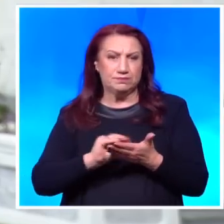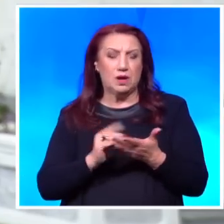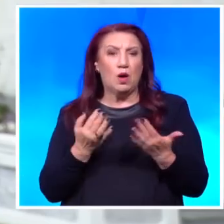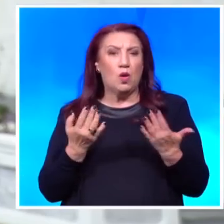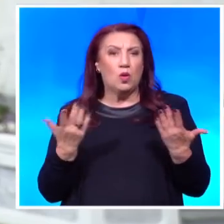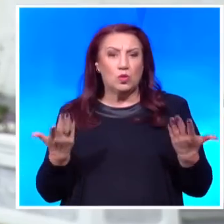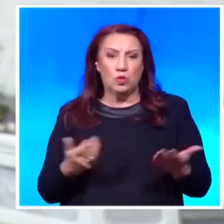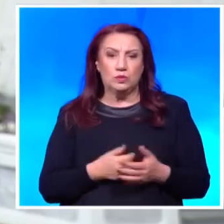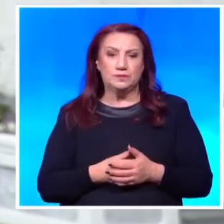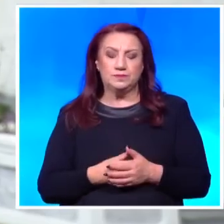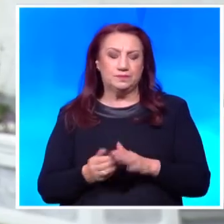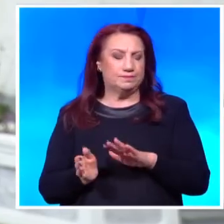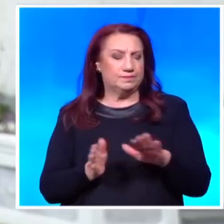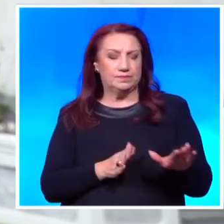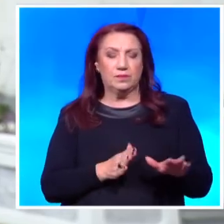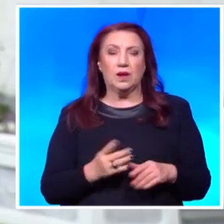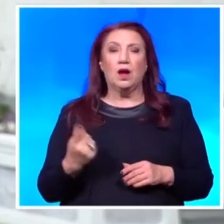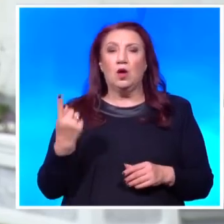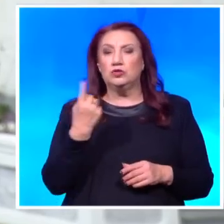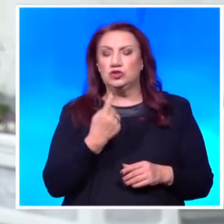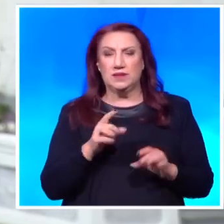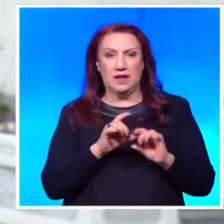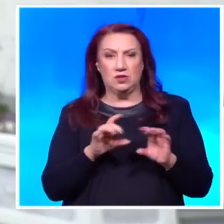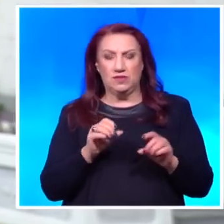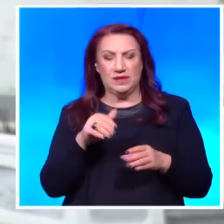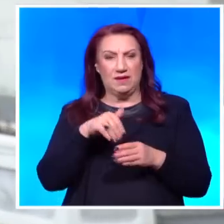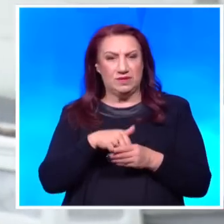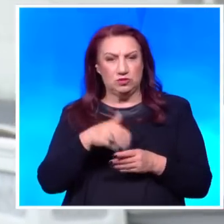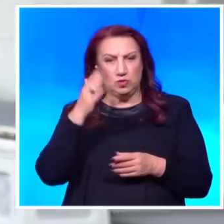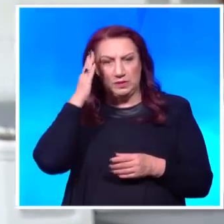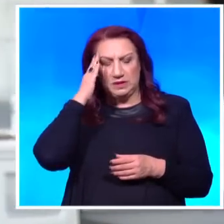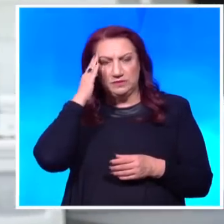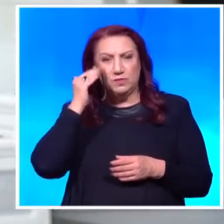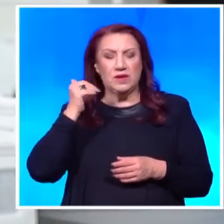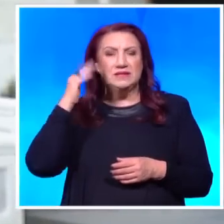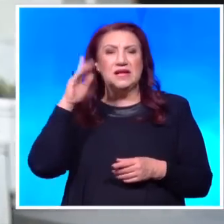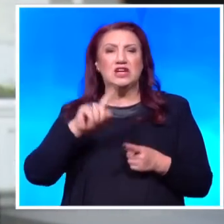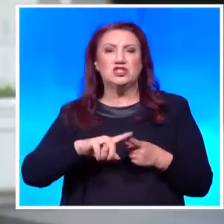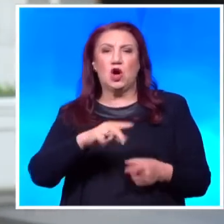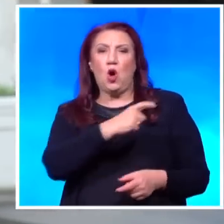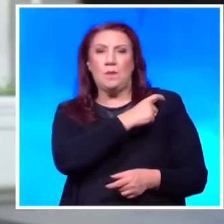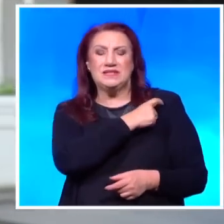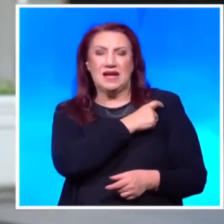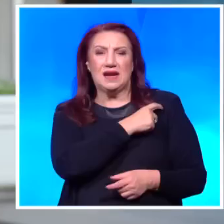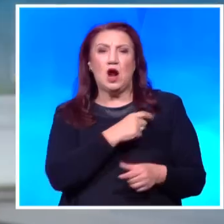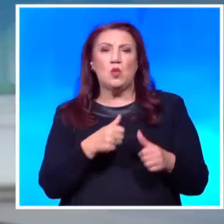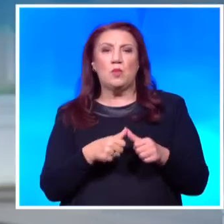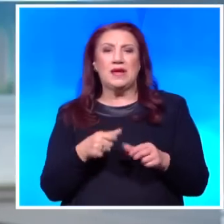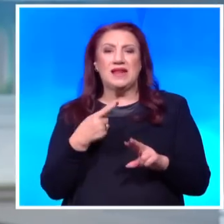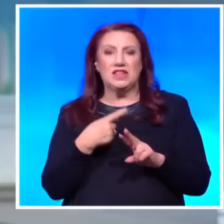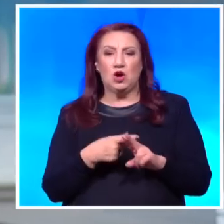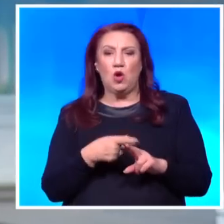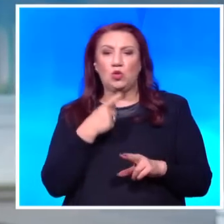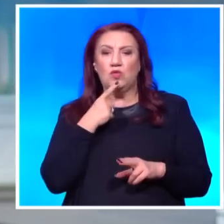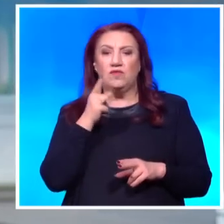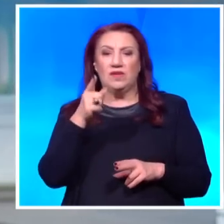И към още една новина от вътрешното ведомство. Старши комисар Любомир Николов е новия директор на столичната дирекция на вътрешните